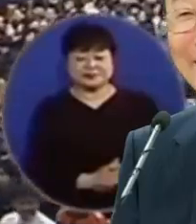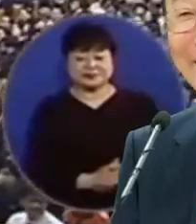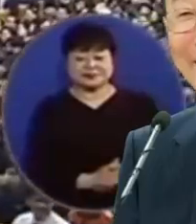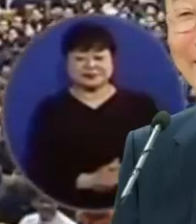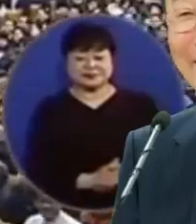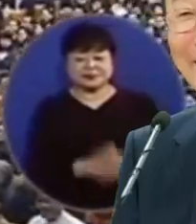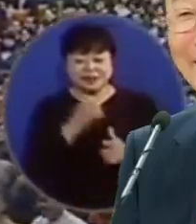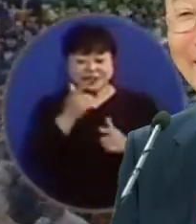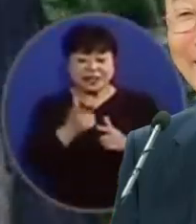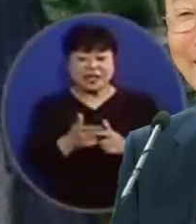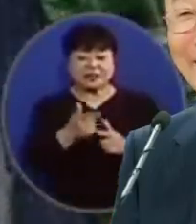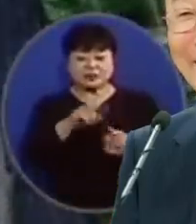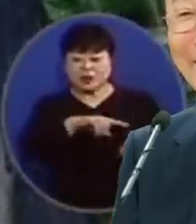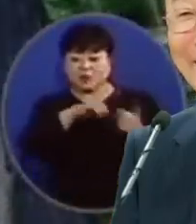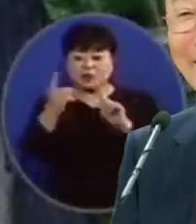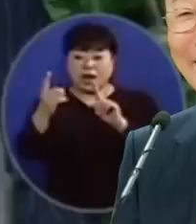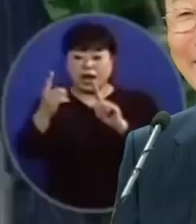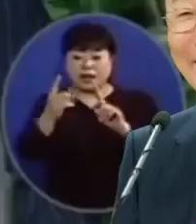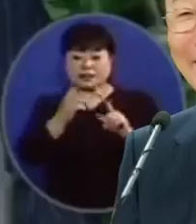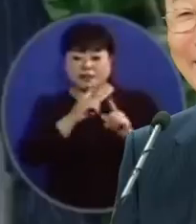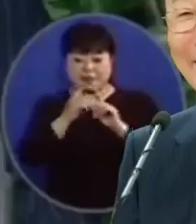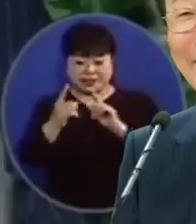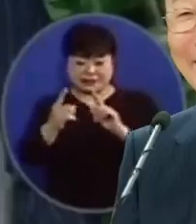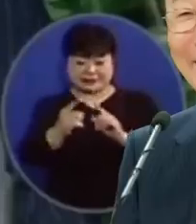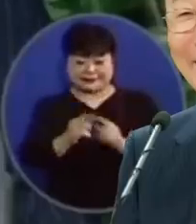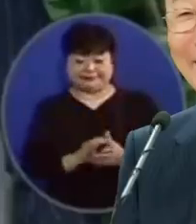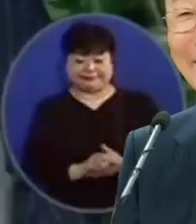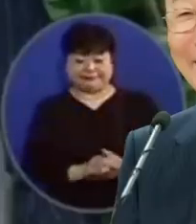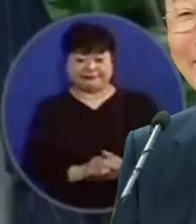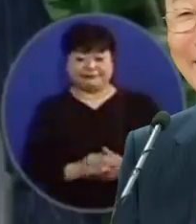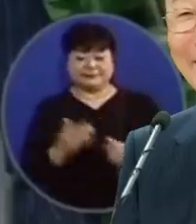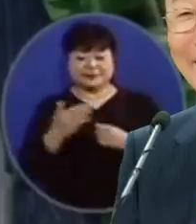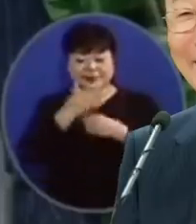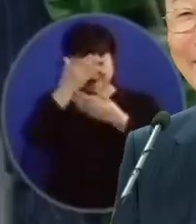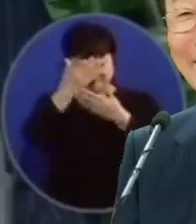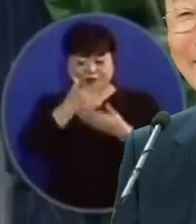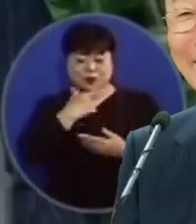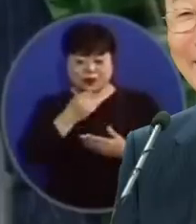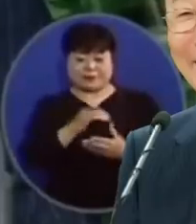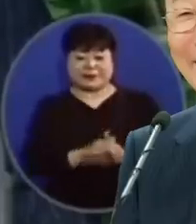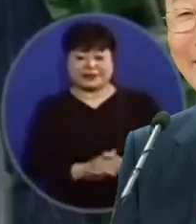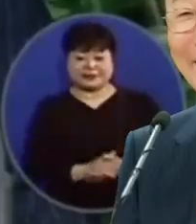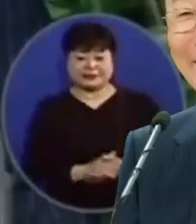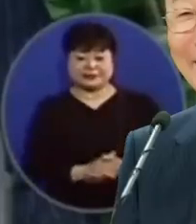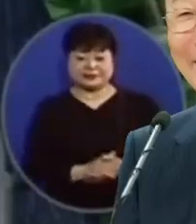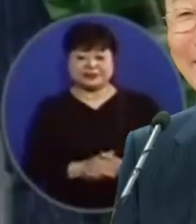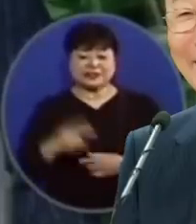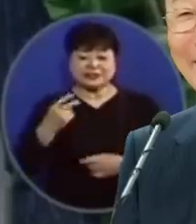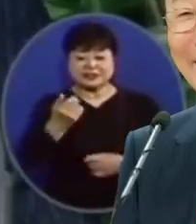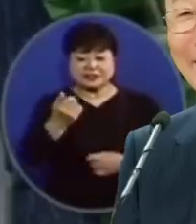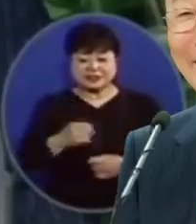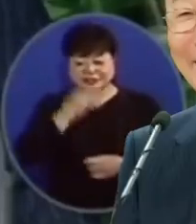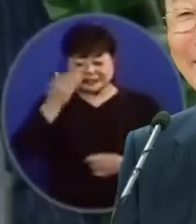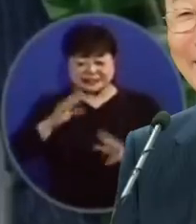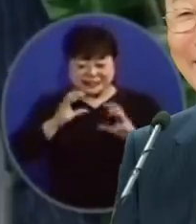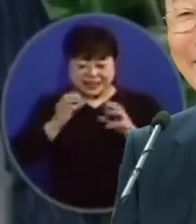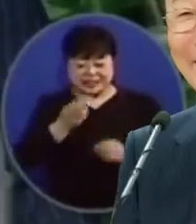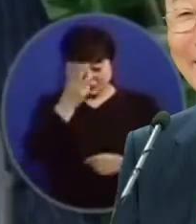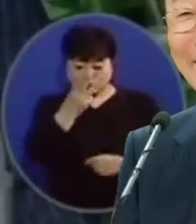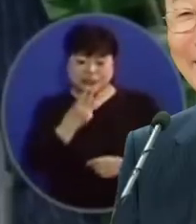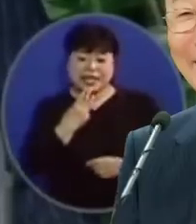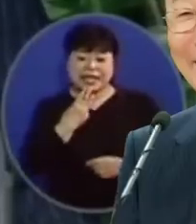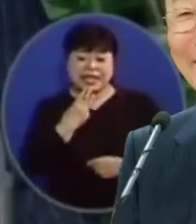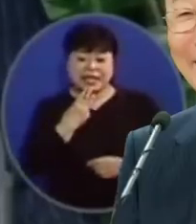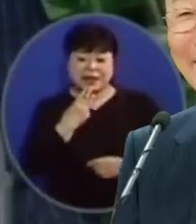오늘 저는 예수님의 부활이란 제목으로 여러분과 함께 은혜를 나누고자 합니다. 2000년 전 이스라엘의 수도 예루살렘에